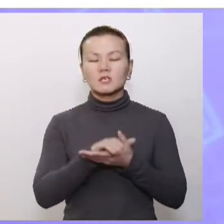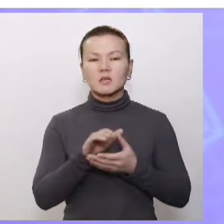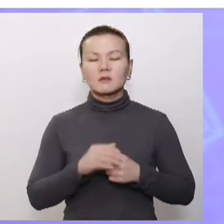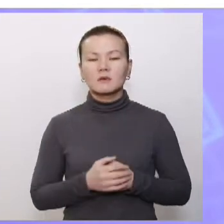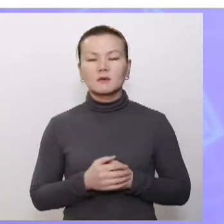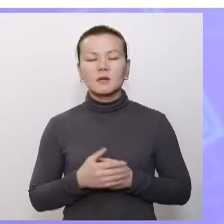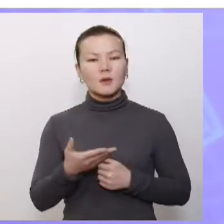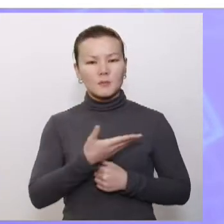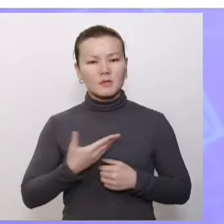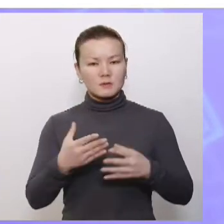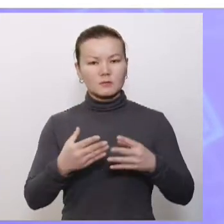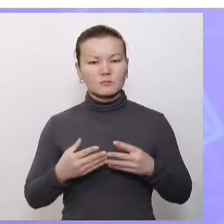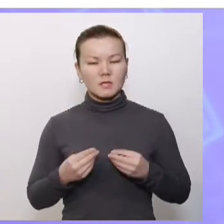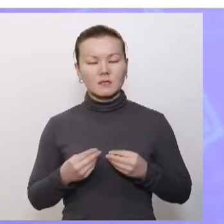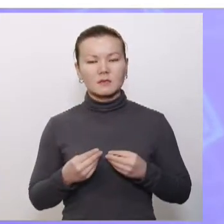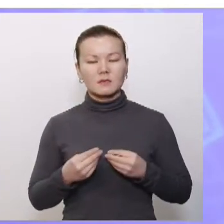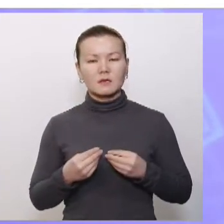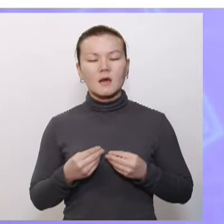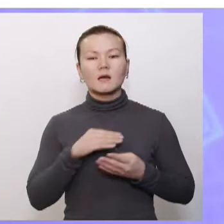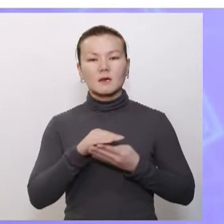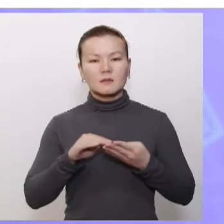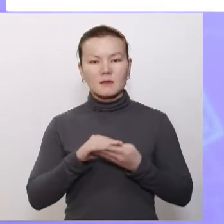Менин артымдан кайталагыла.